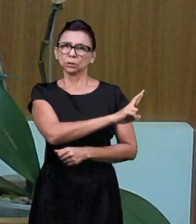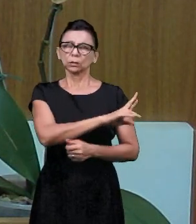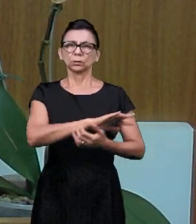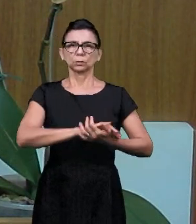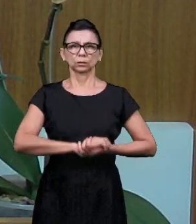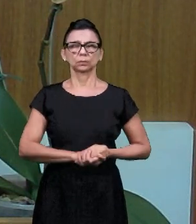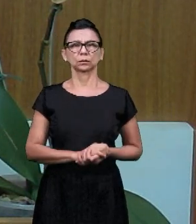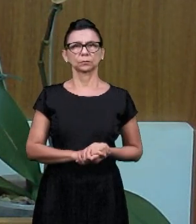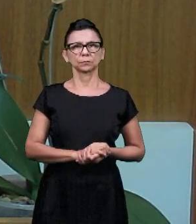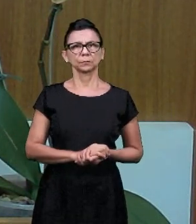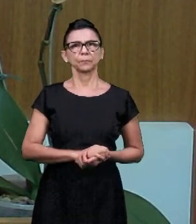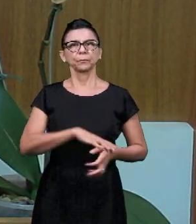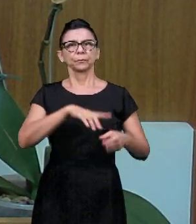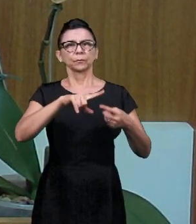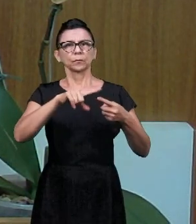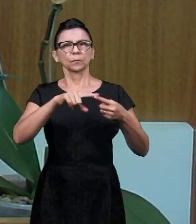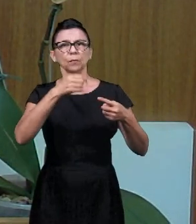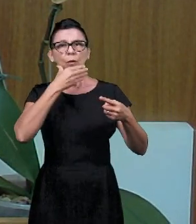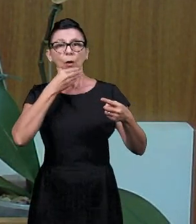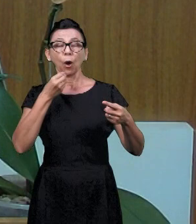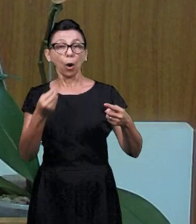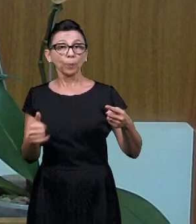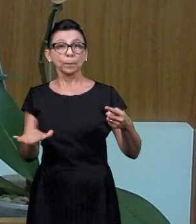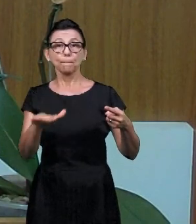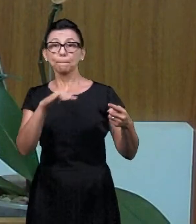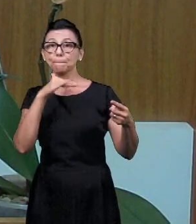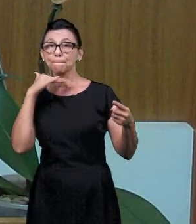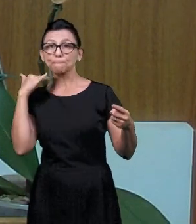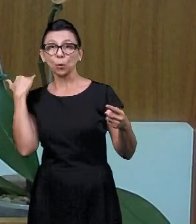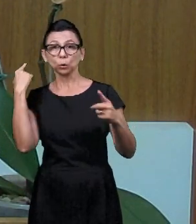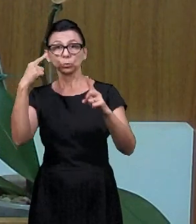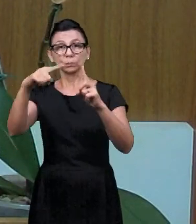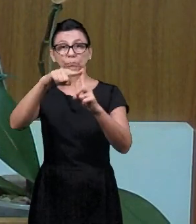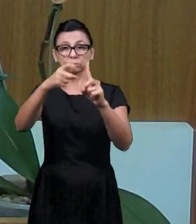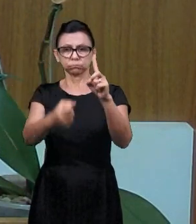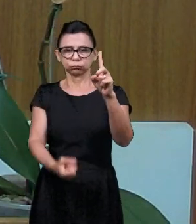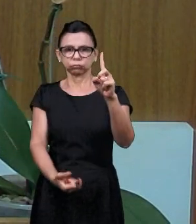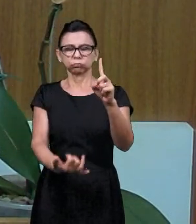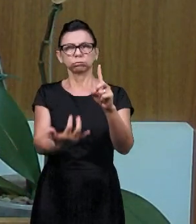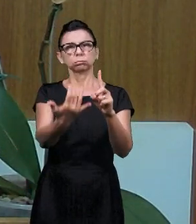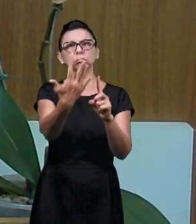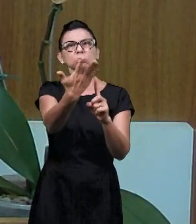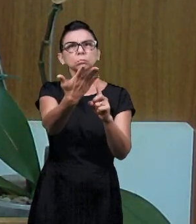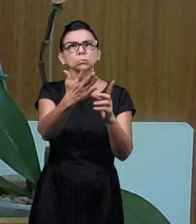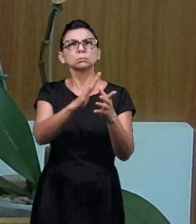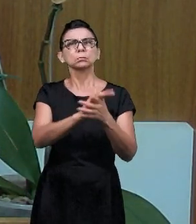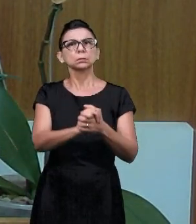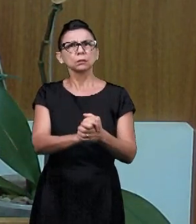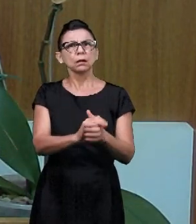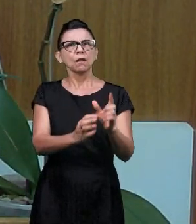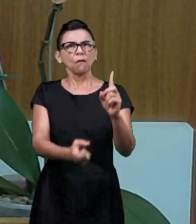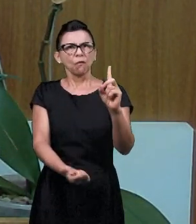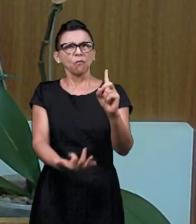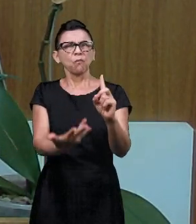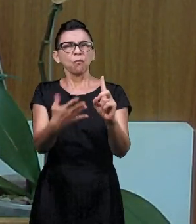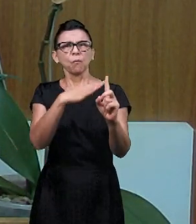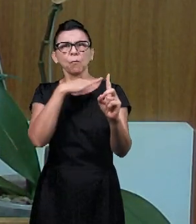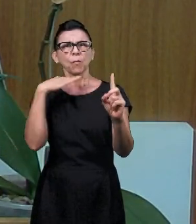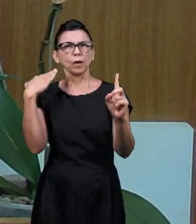été brûlé. Donc Jean Hus est mort dans le feu de bois, vivant, à cause de la parole.